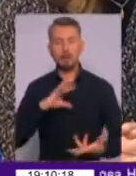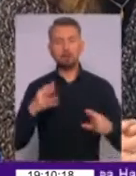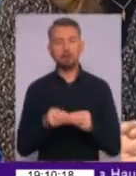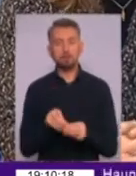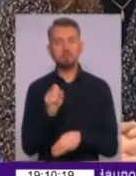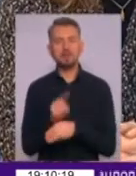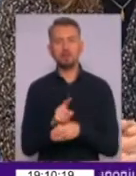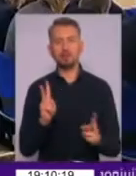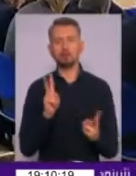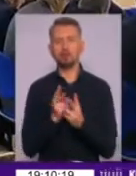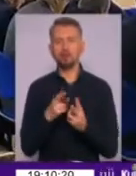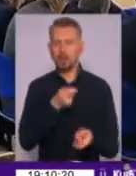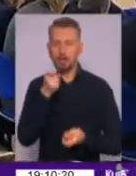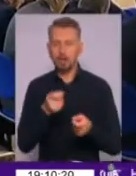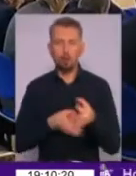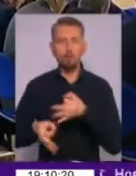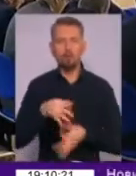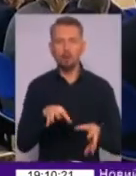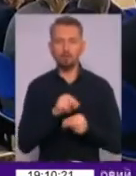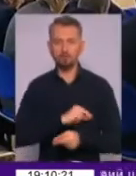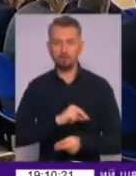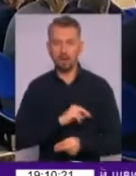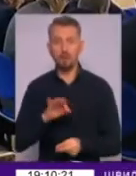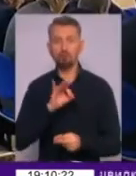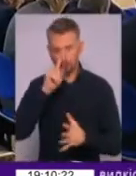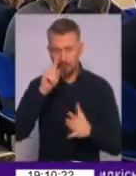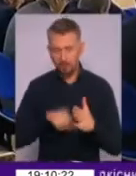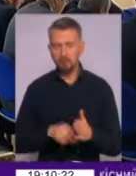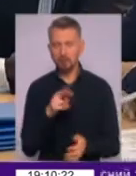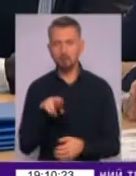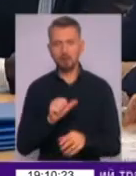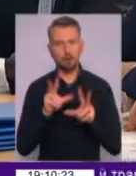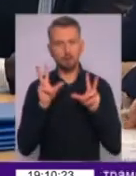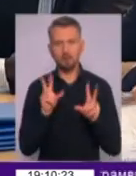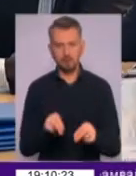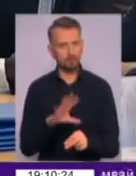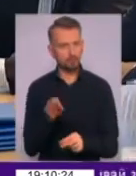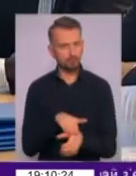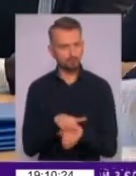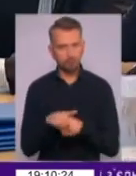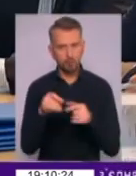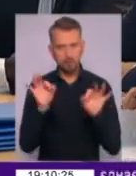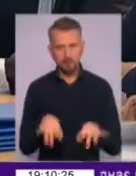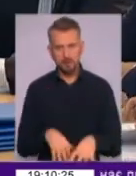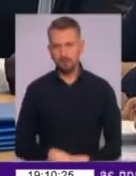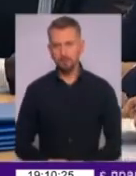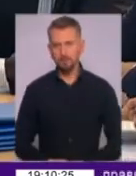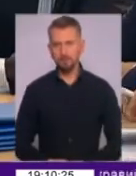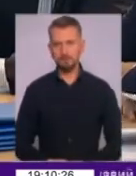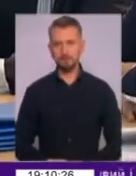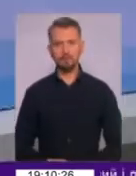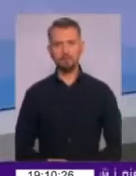для ретельного обговорення співпраці щодо ж надійності в КМДА обіцяють не розчарувати. Івана Білеченко, Станіслав Бурчак, телеканал